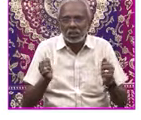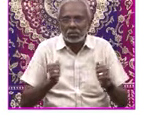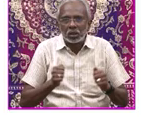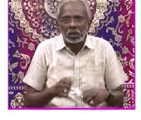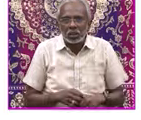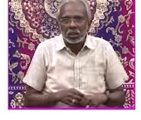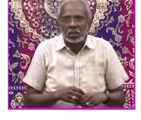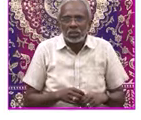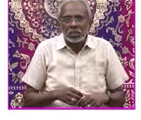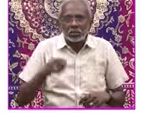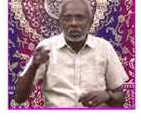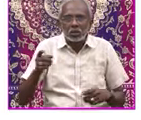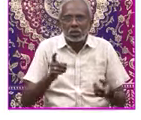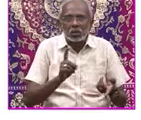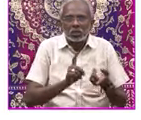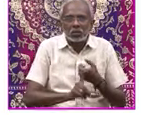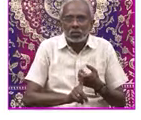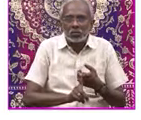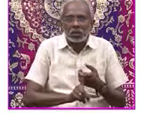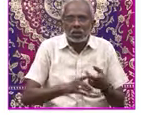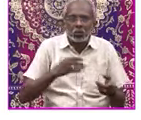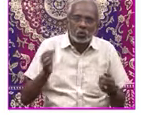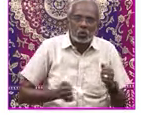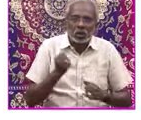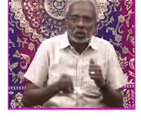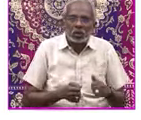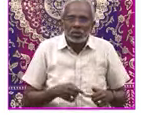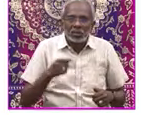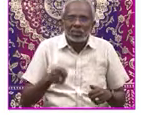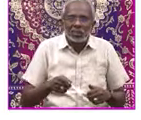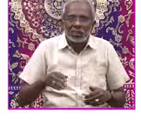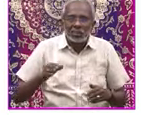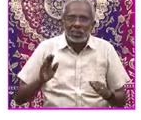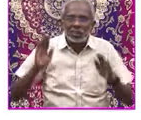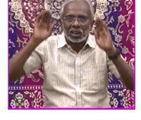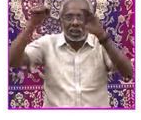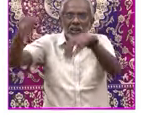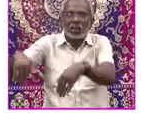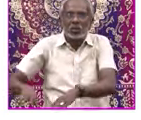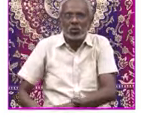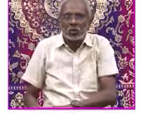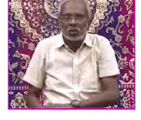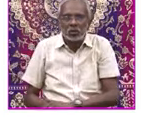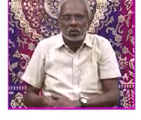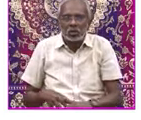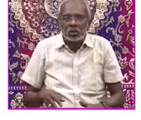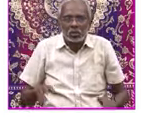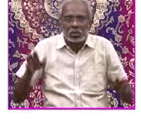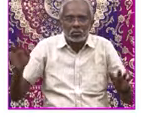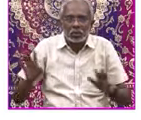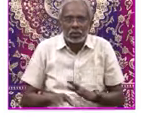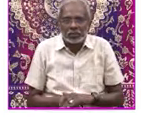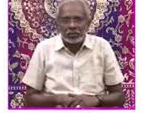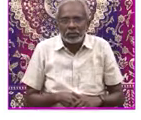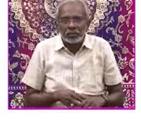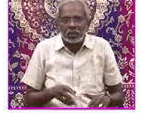படையினர் படைக்கூட்டத்திலிருந்து விலகி ஓடினர். சிலர் கடலில் தாவி குதித்து தப்பினர்.